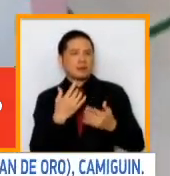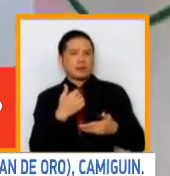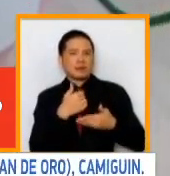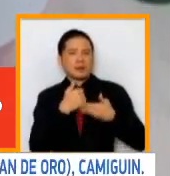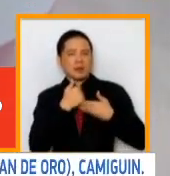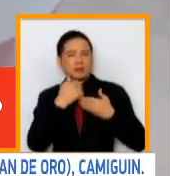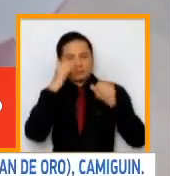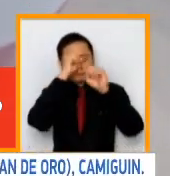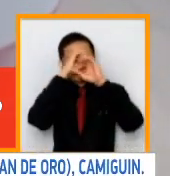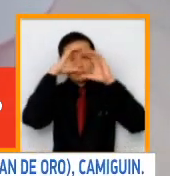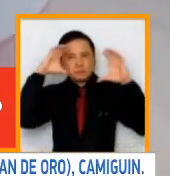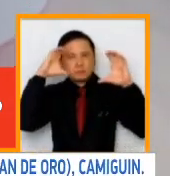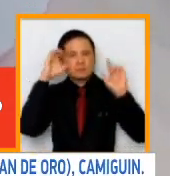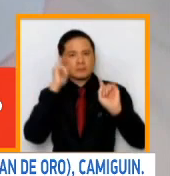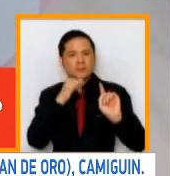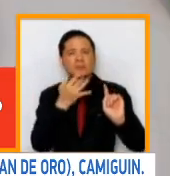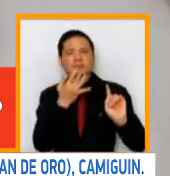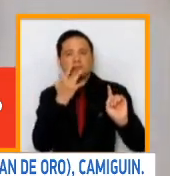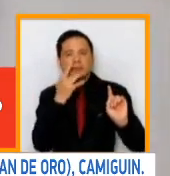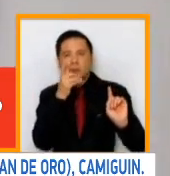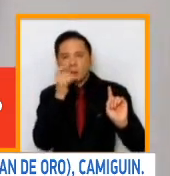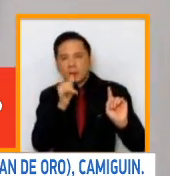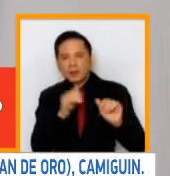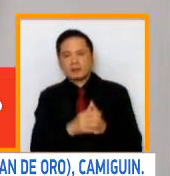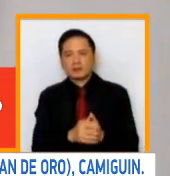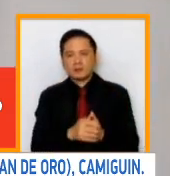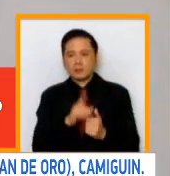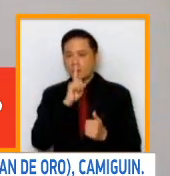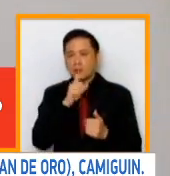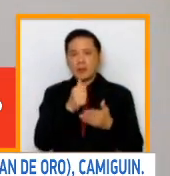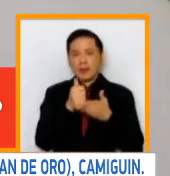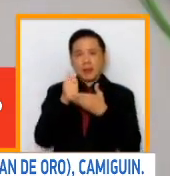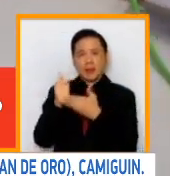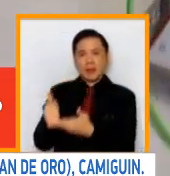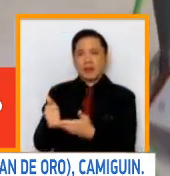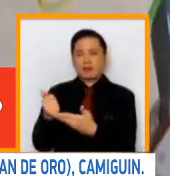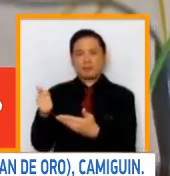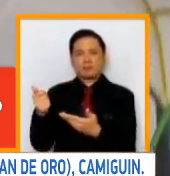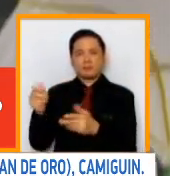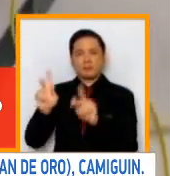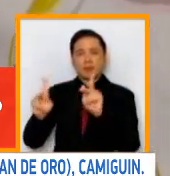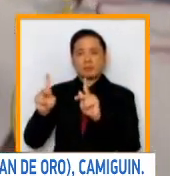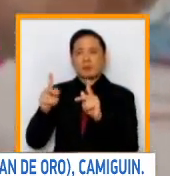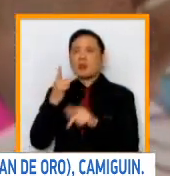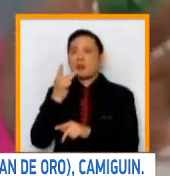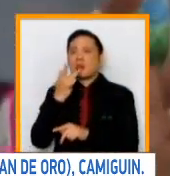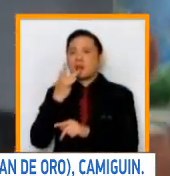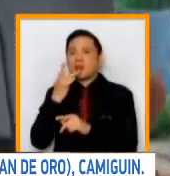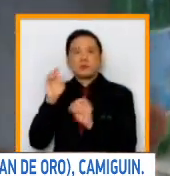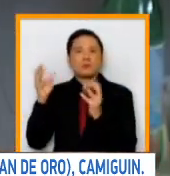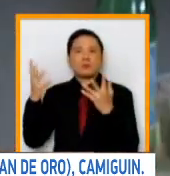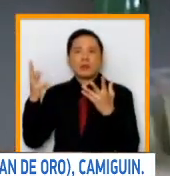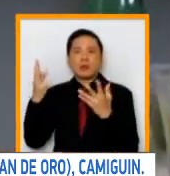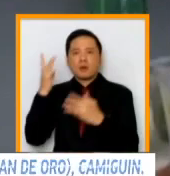disenyo ng sonic seasoning para makatulong sa mga taong nawala ng panlasa matapos magka-COVID.